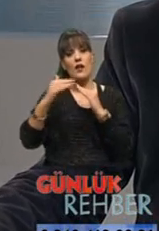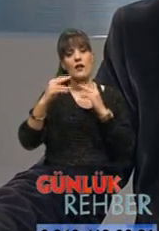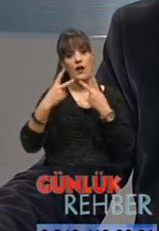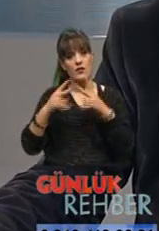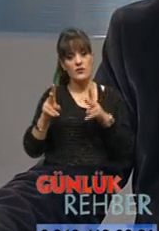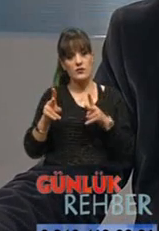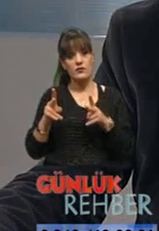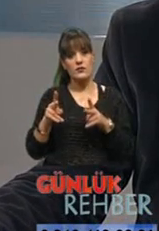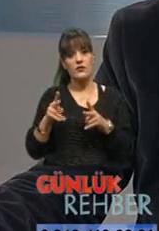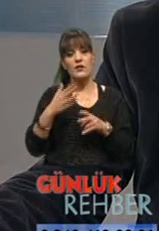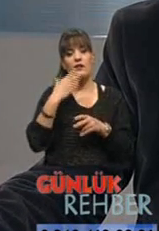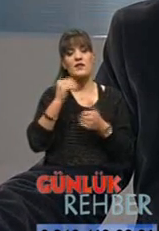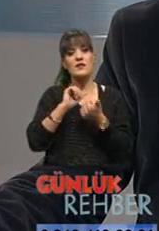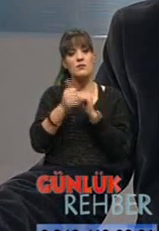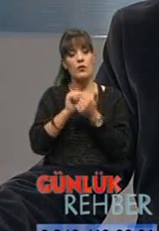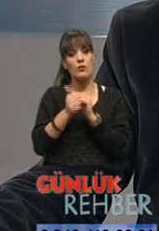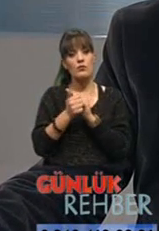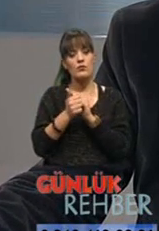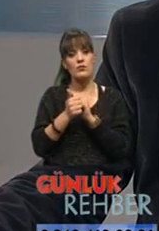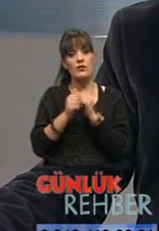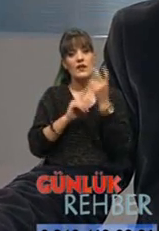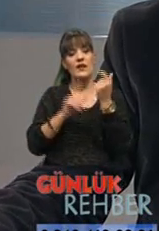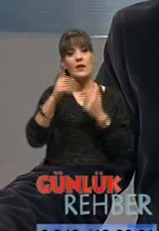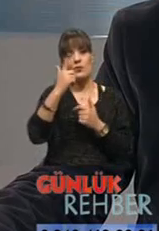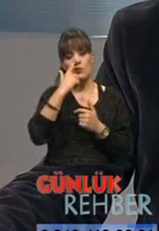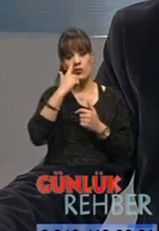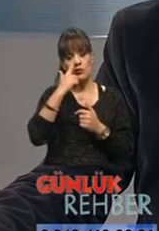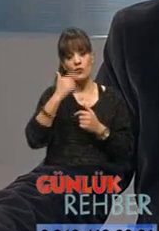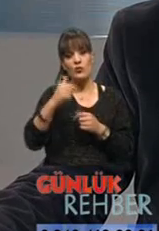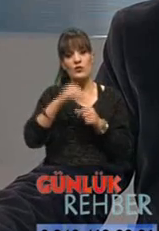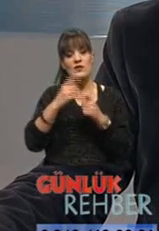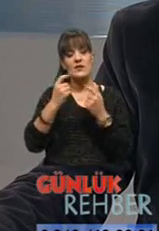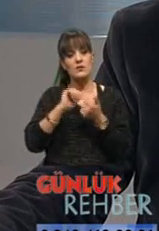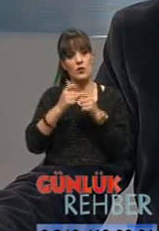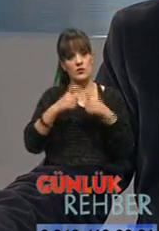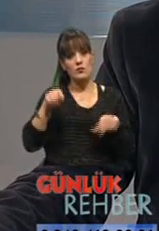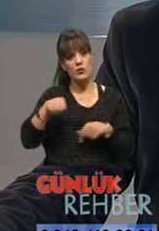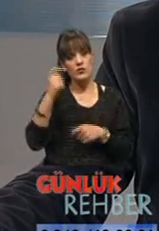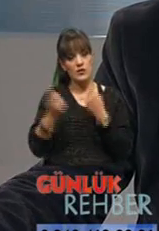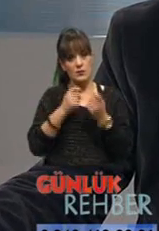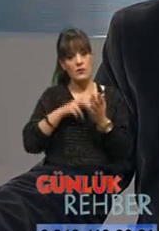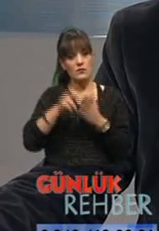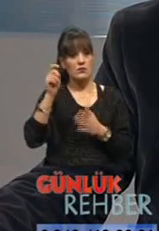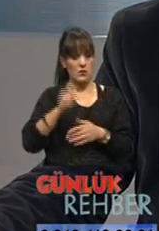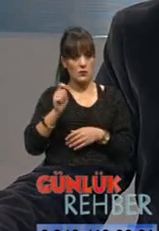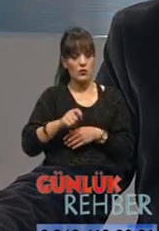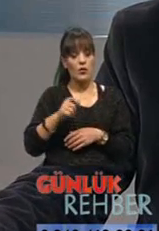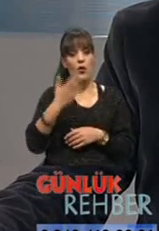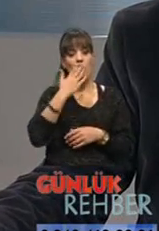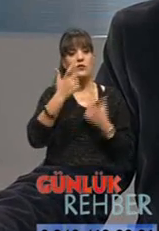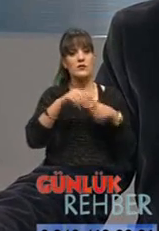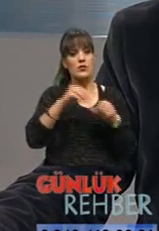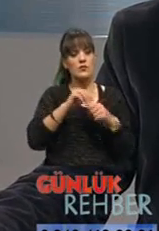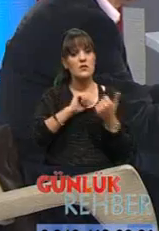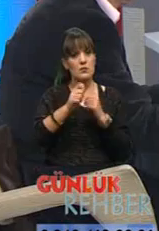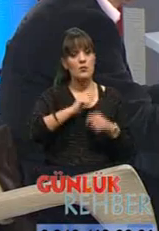açık. Gençlik ve spor il müdürlüklerimizin spor salonlarında bu çalışmalar yürüyor. Okul salonlarında bu